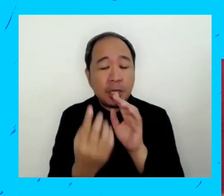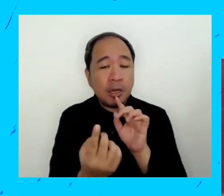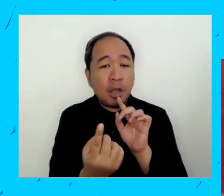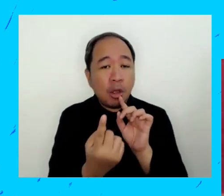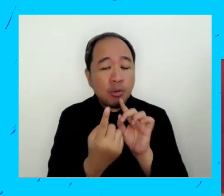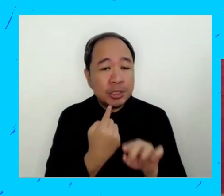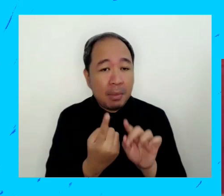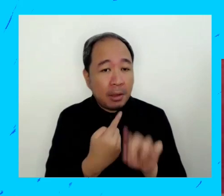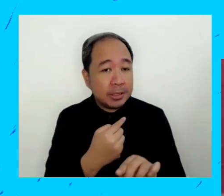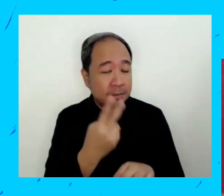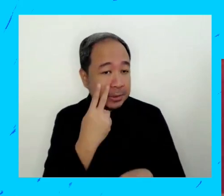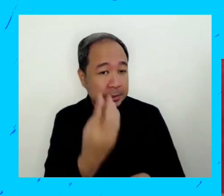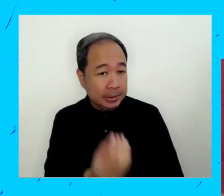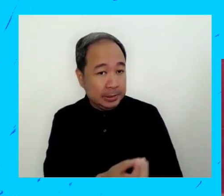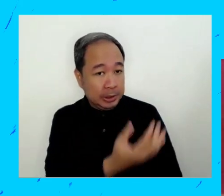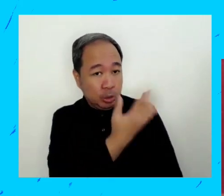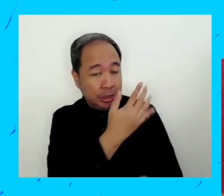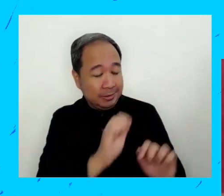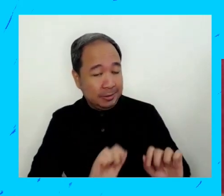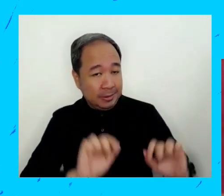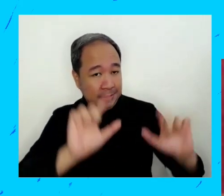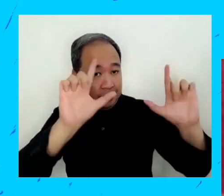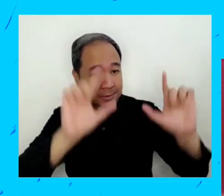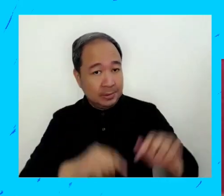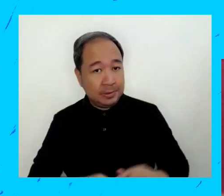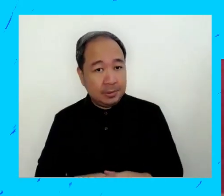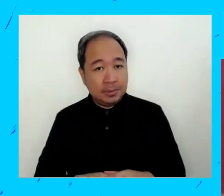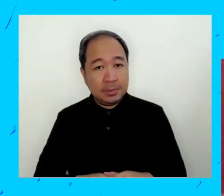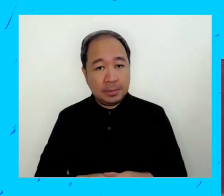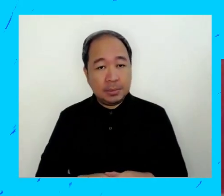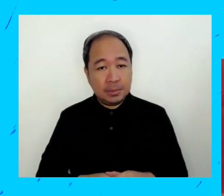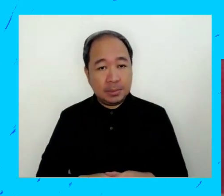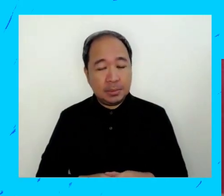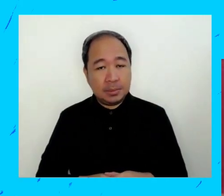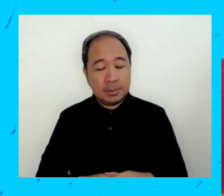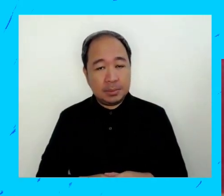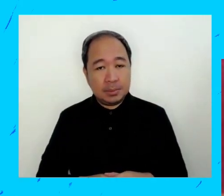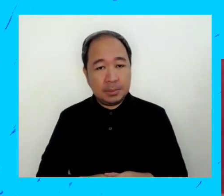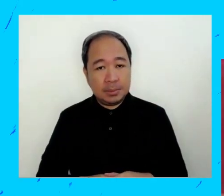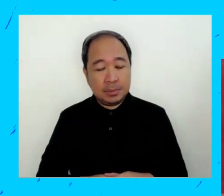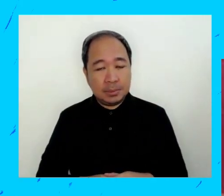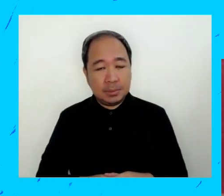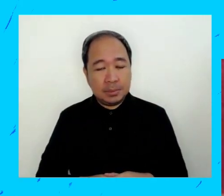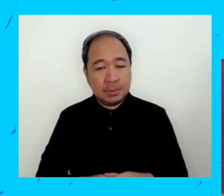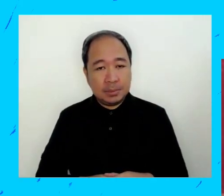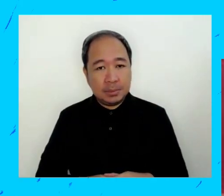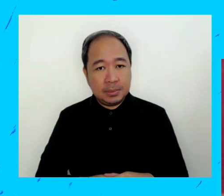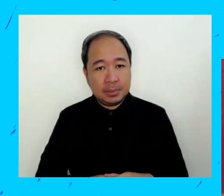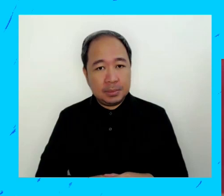Est-ce que vous pourriez mettre les réponses sur l'écran?